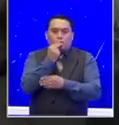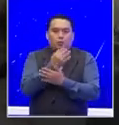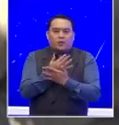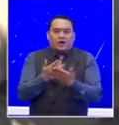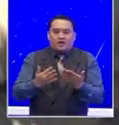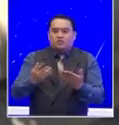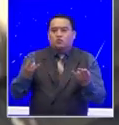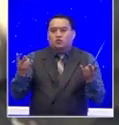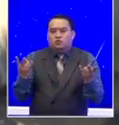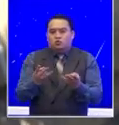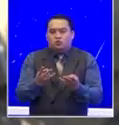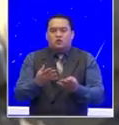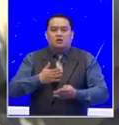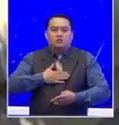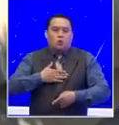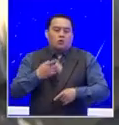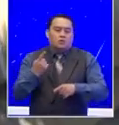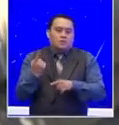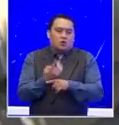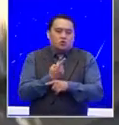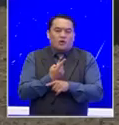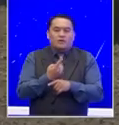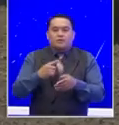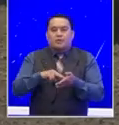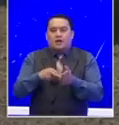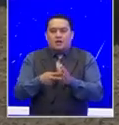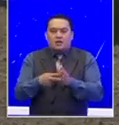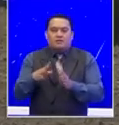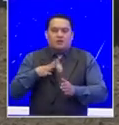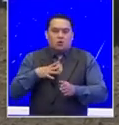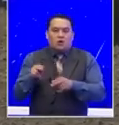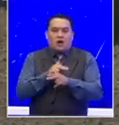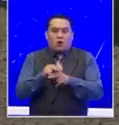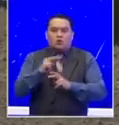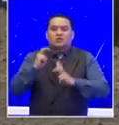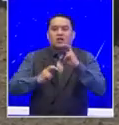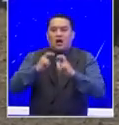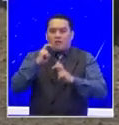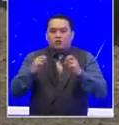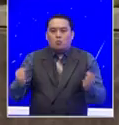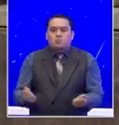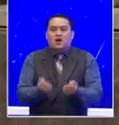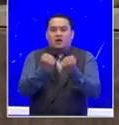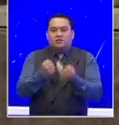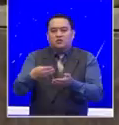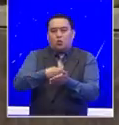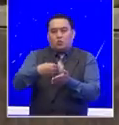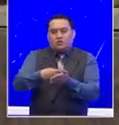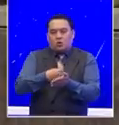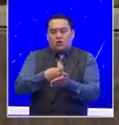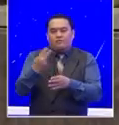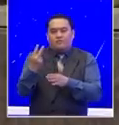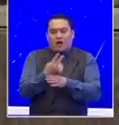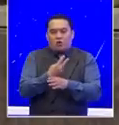первой необходимости. Если одним из элементов масштабной программы была реконструкция заводов и поддержка аграриев субсидиями, то